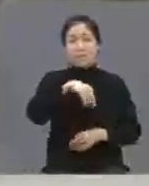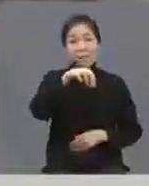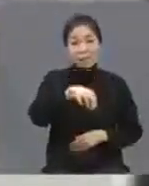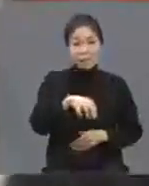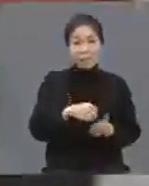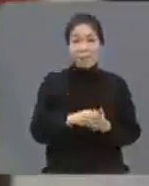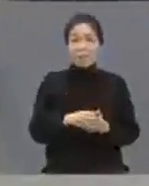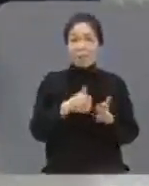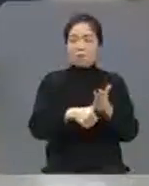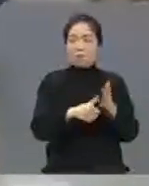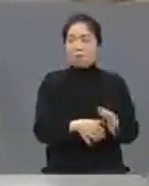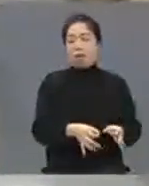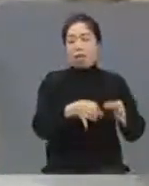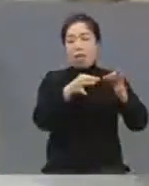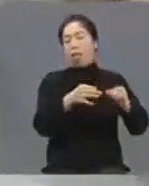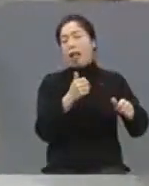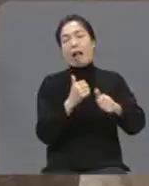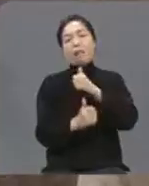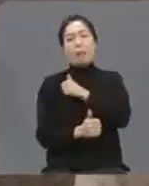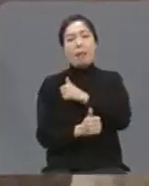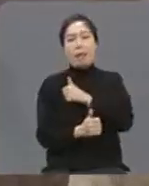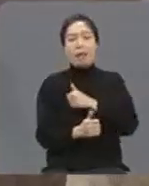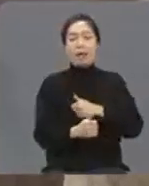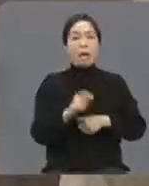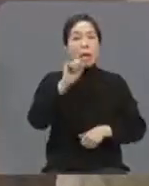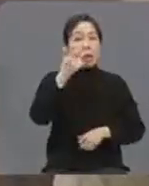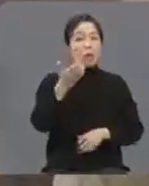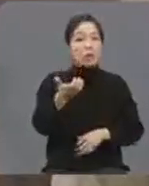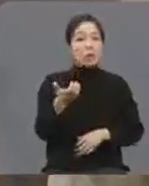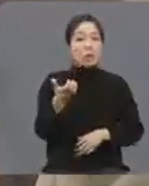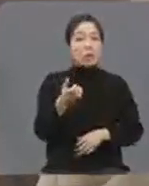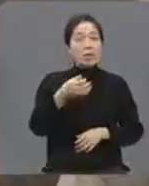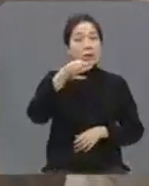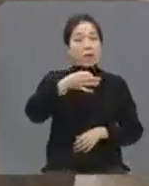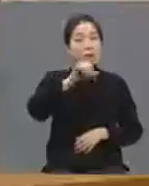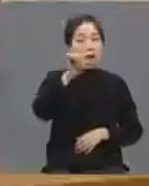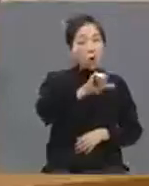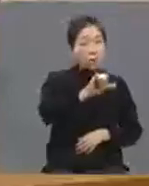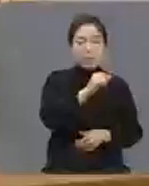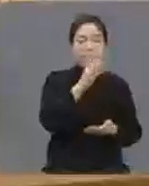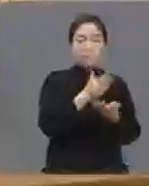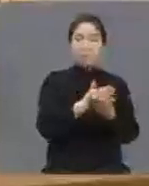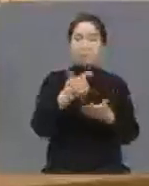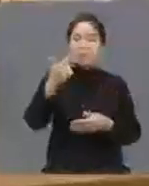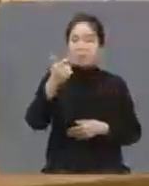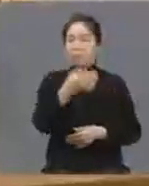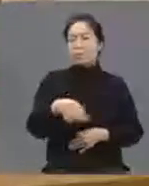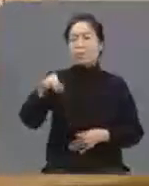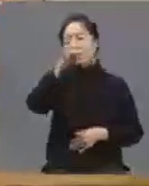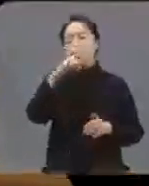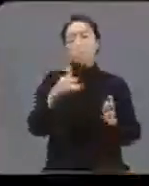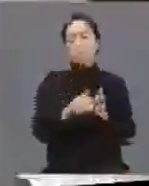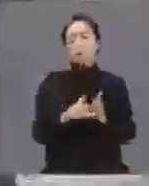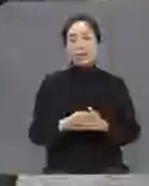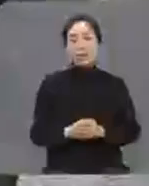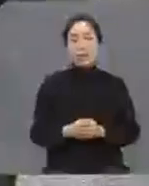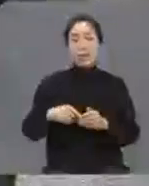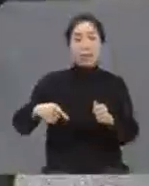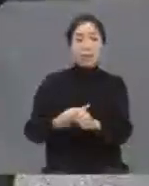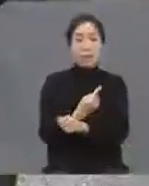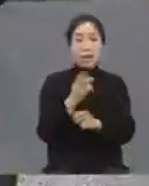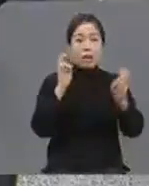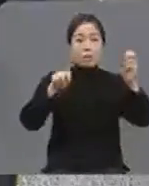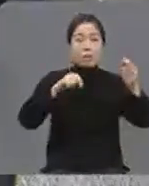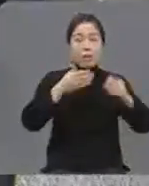식당은 취소는 물가를 감당하지 못해 6개월 전 가격을 5천원에서 6천원으로 올렸습니다 또 다른 군내